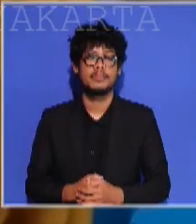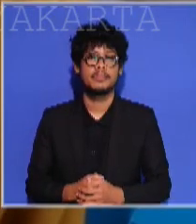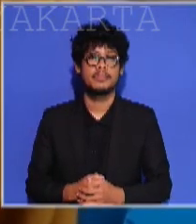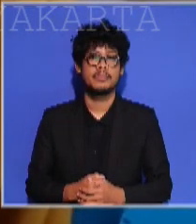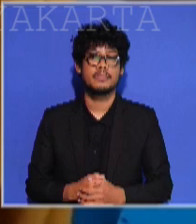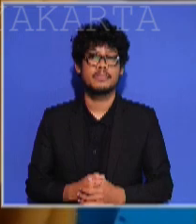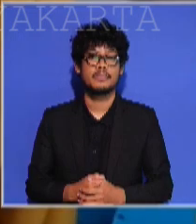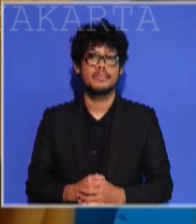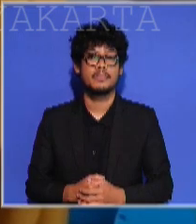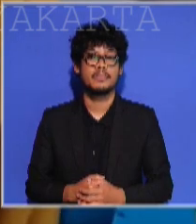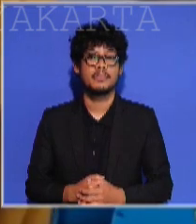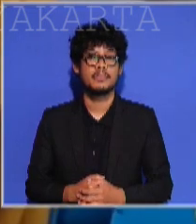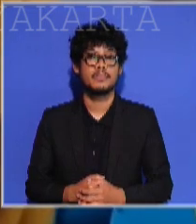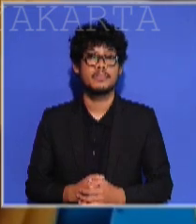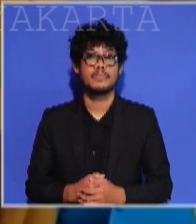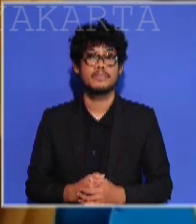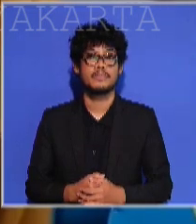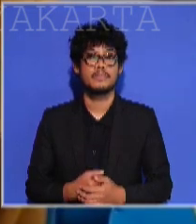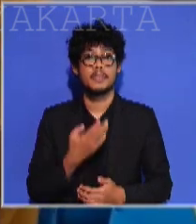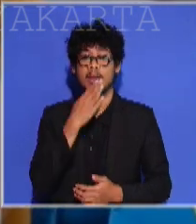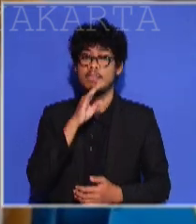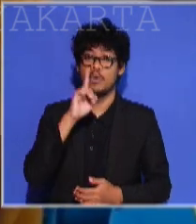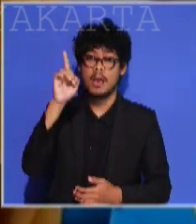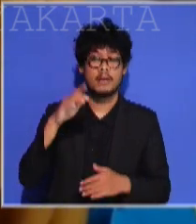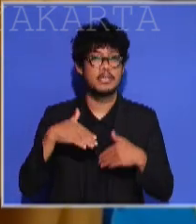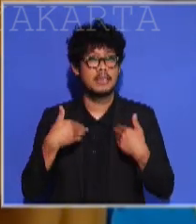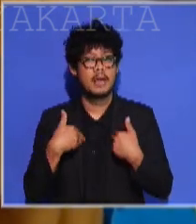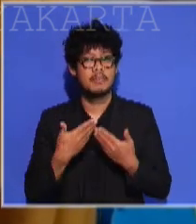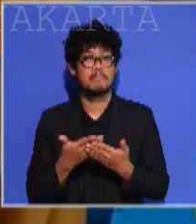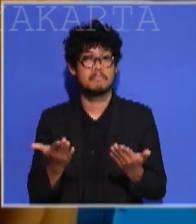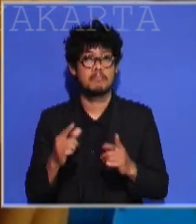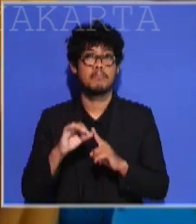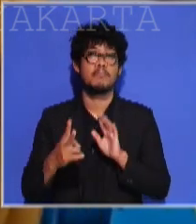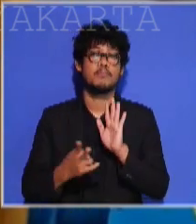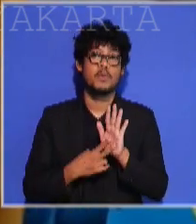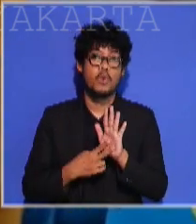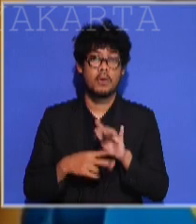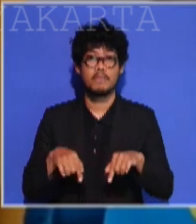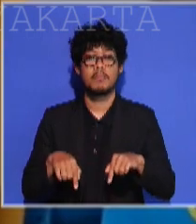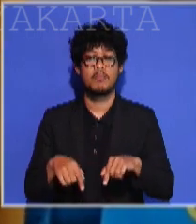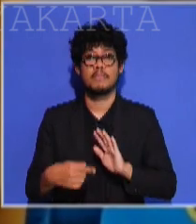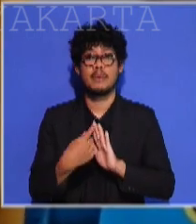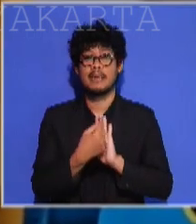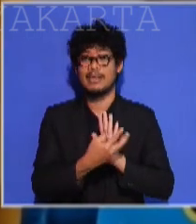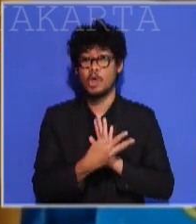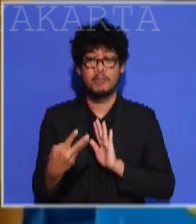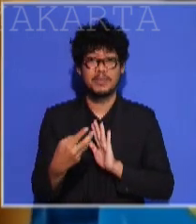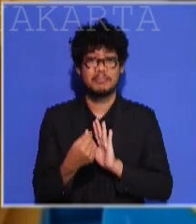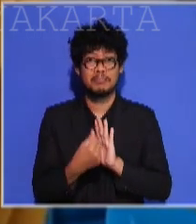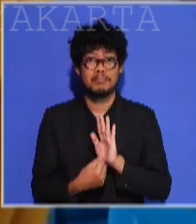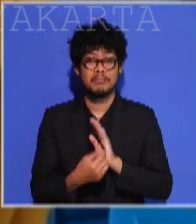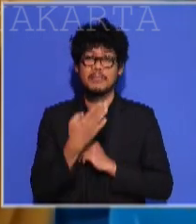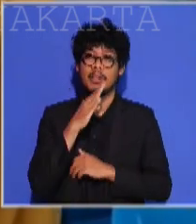Alhamdulillah kami senang, ikut senang karena dengan adanya PON kami ekonominya alhamdulillah